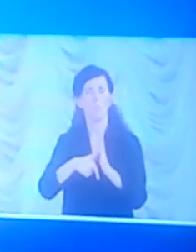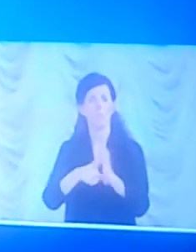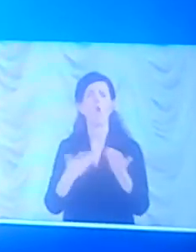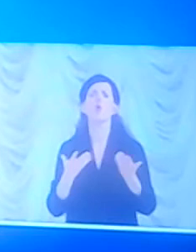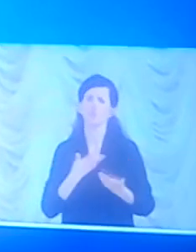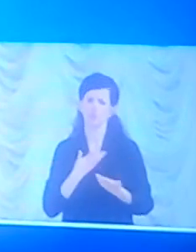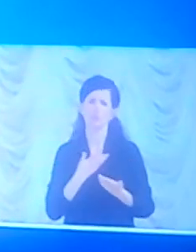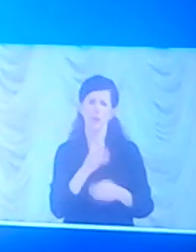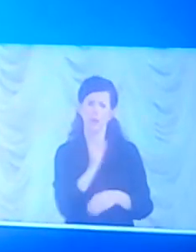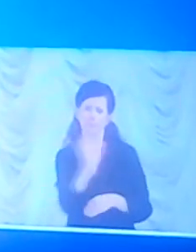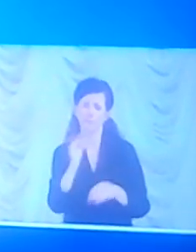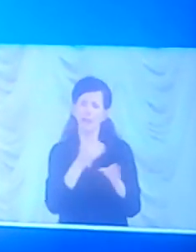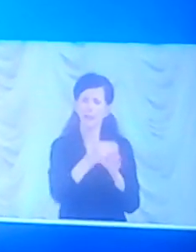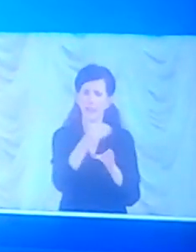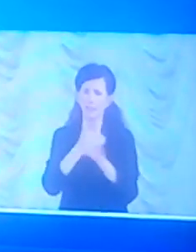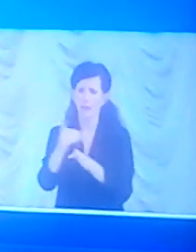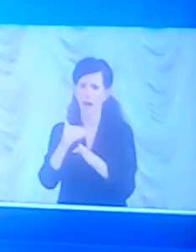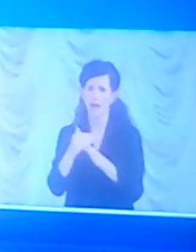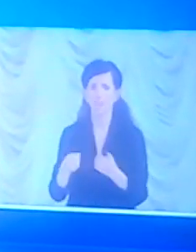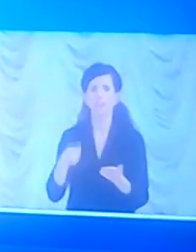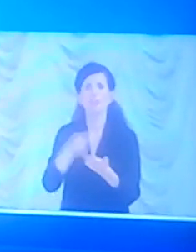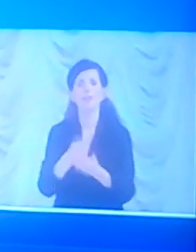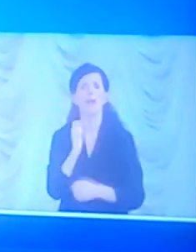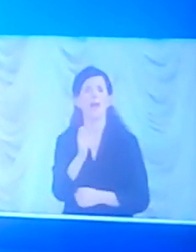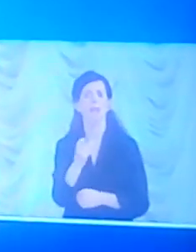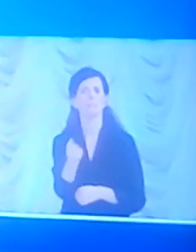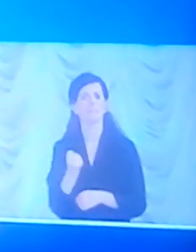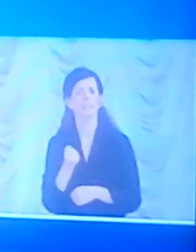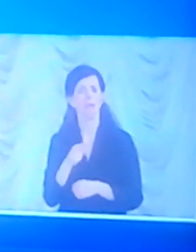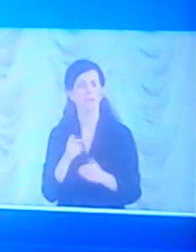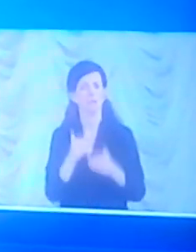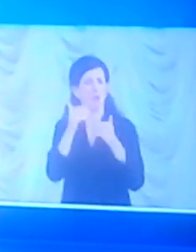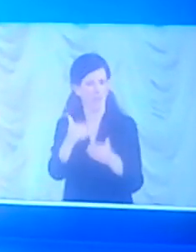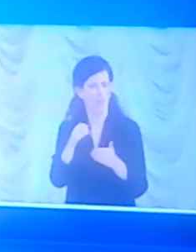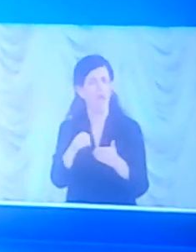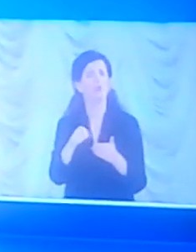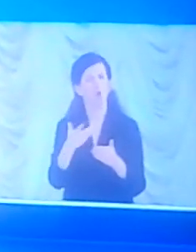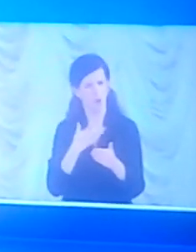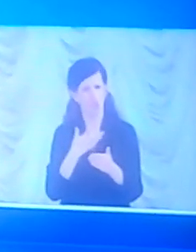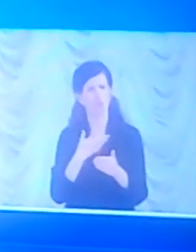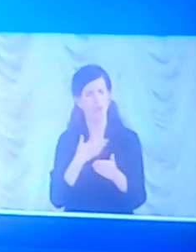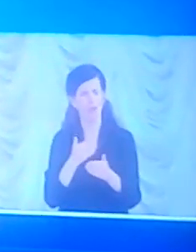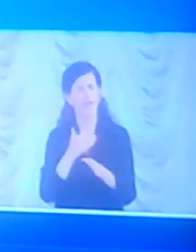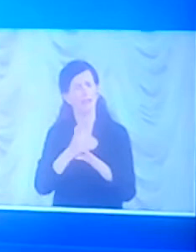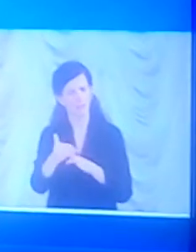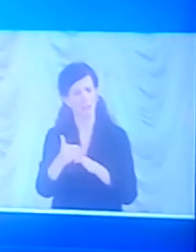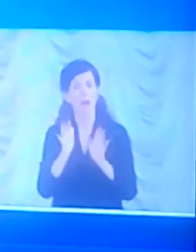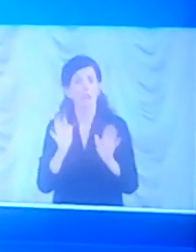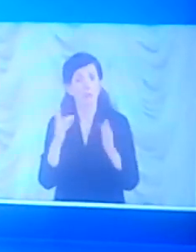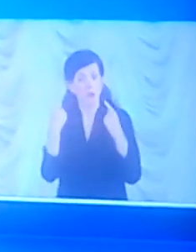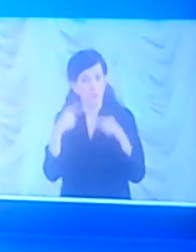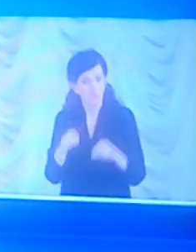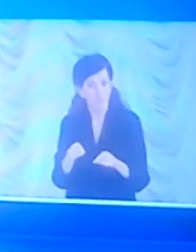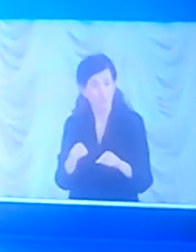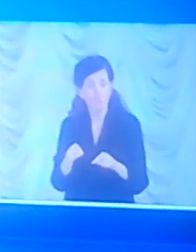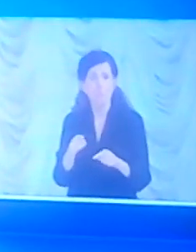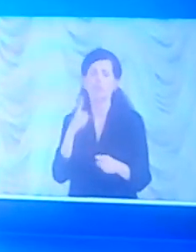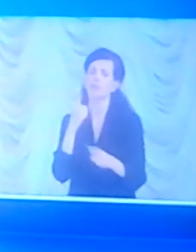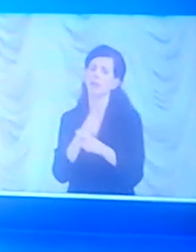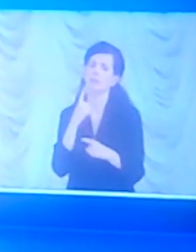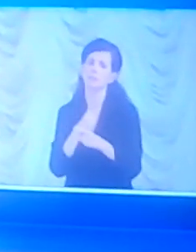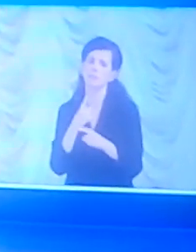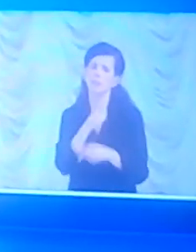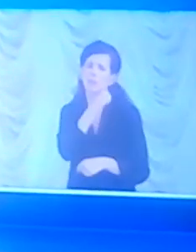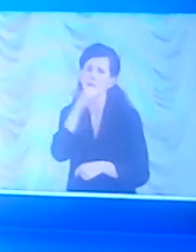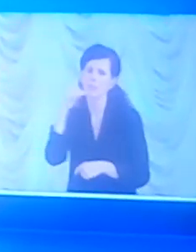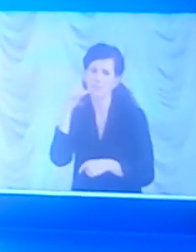ritardi anche nella cassa, nell'erogazione a cassa integrazione in deroga. Però qui vorrei anche sottolineare che è necessario